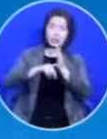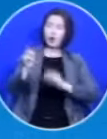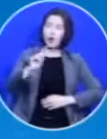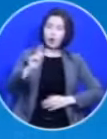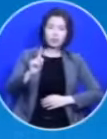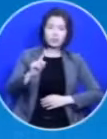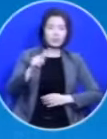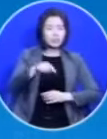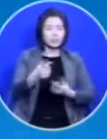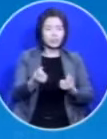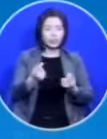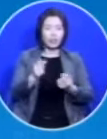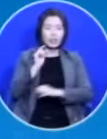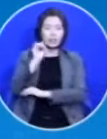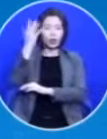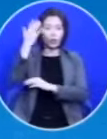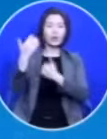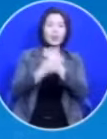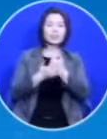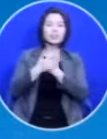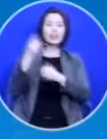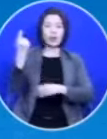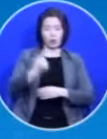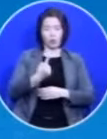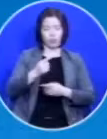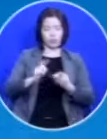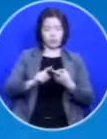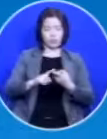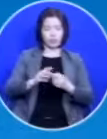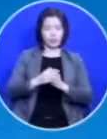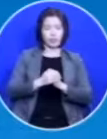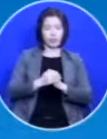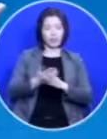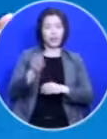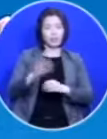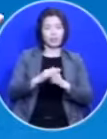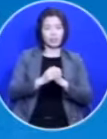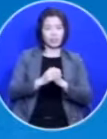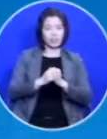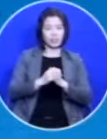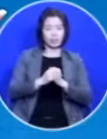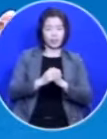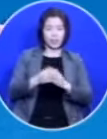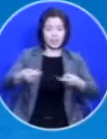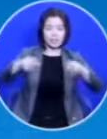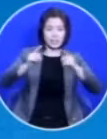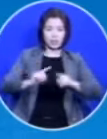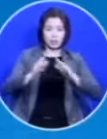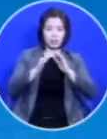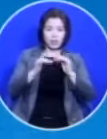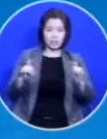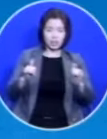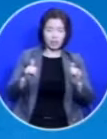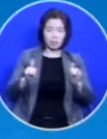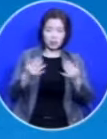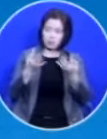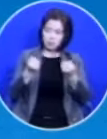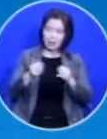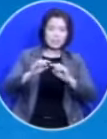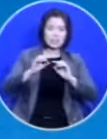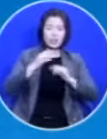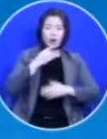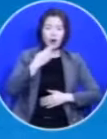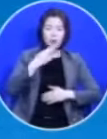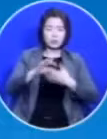영광과 은혜가 오는지 근데 삼성한 성도들이 별로 없으면 그러면